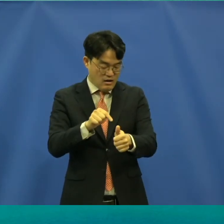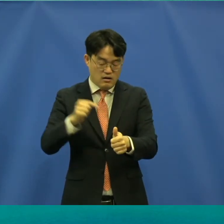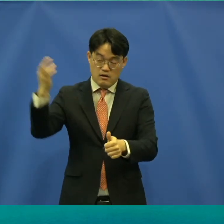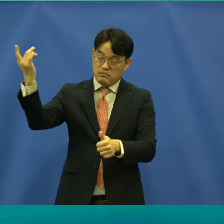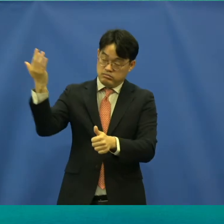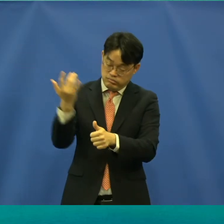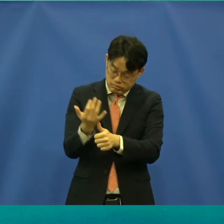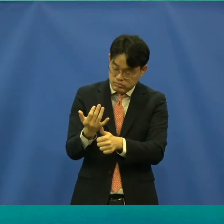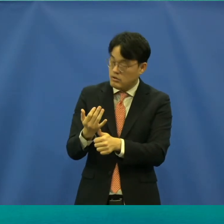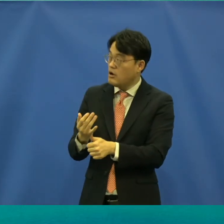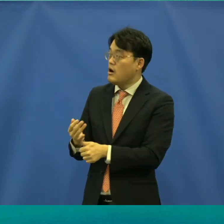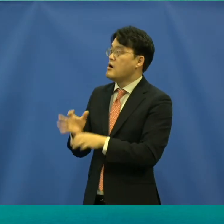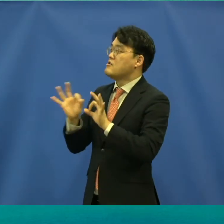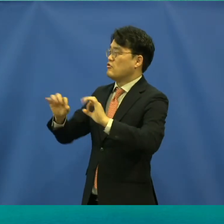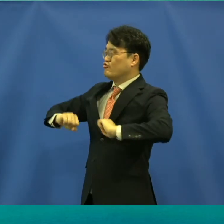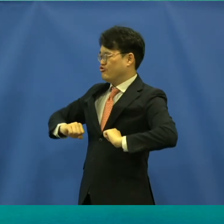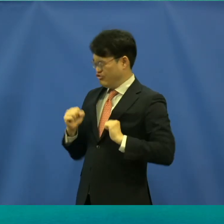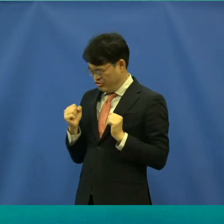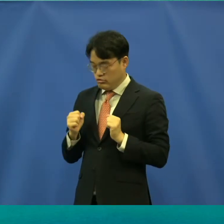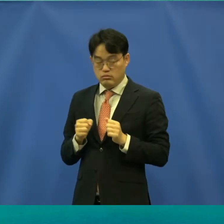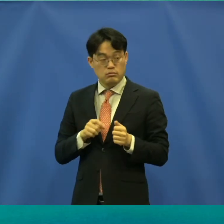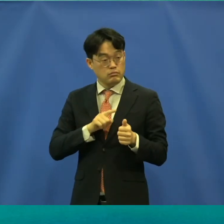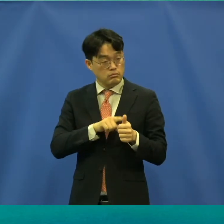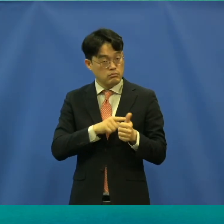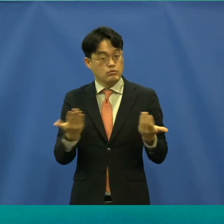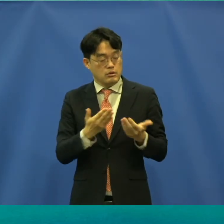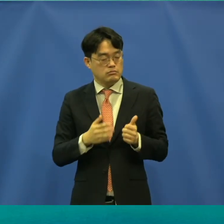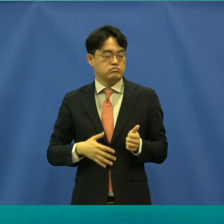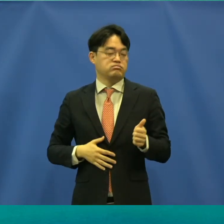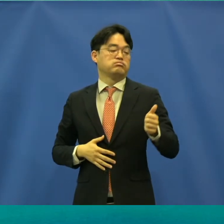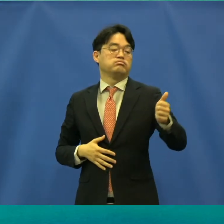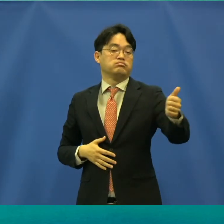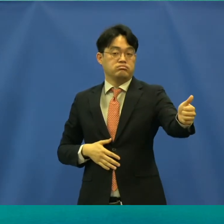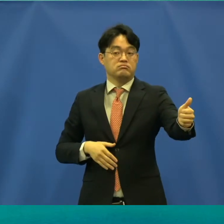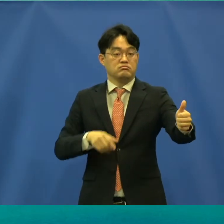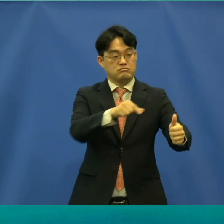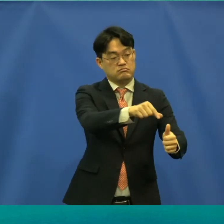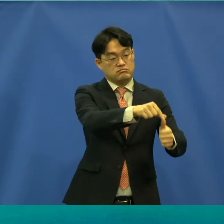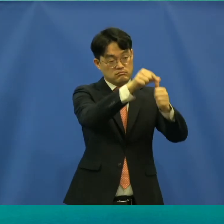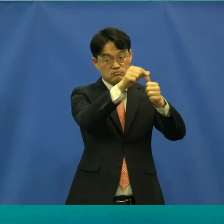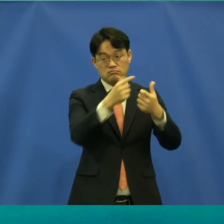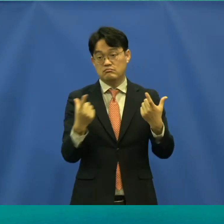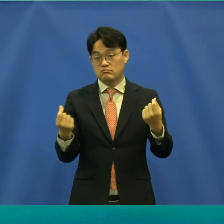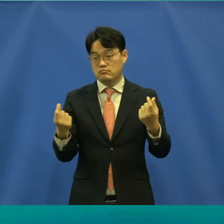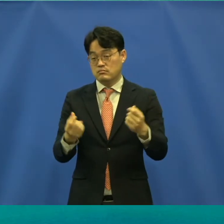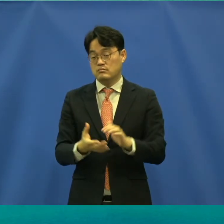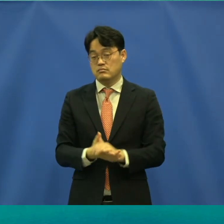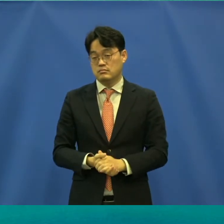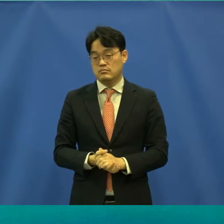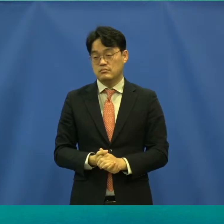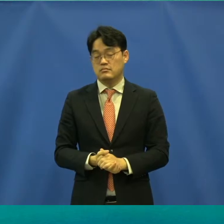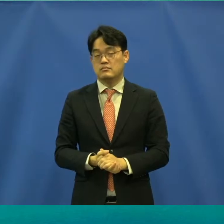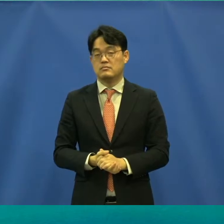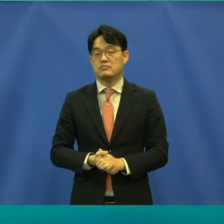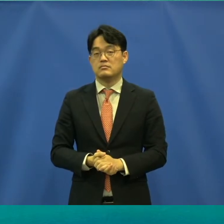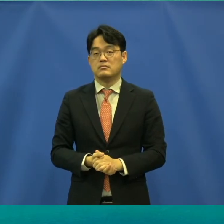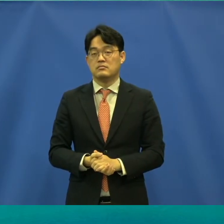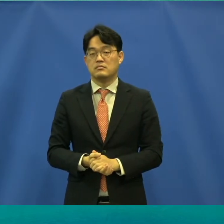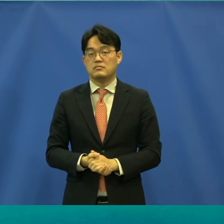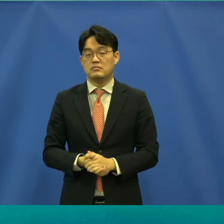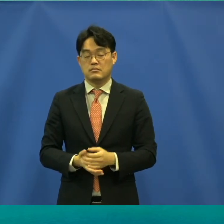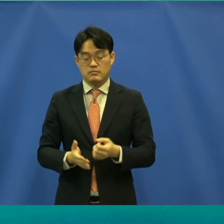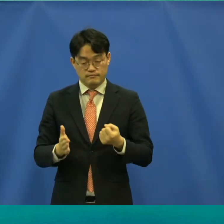여러분, 나에게 주시는 말씀을 들어야 합니다. 그런 면에서 요나는 그런대로 괜찮은 선지자예요. 무조건